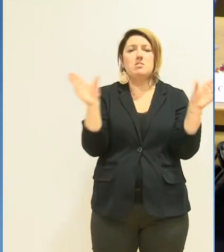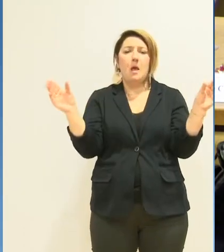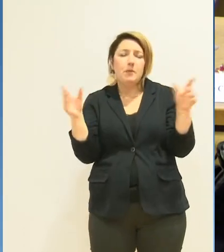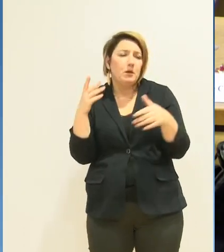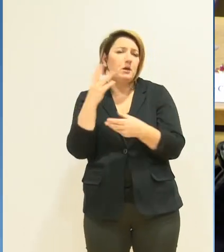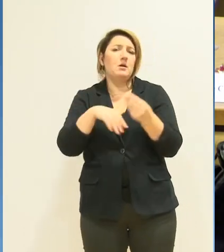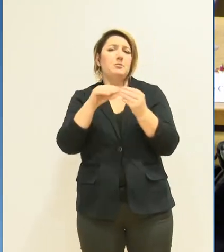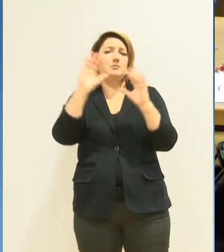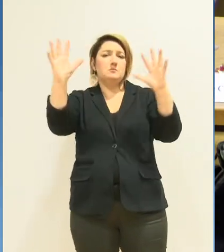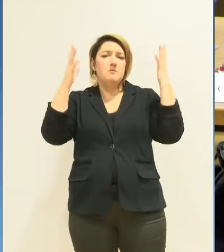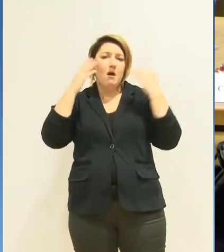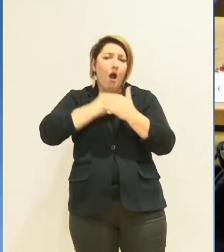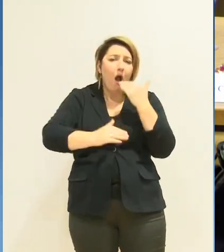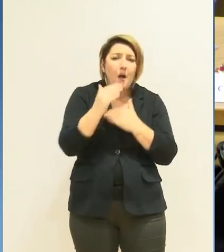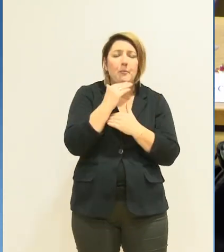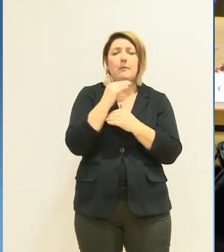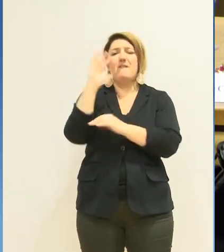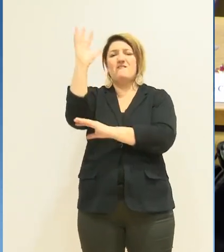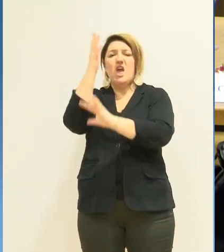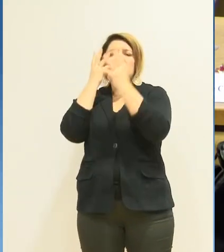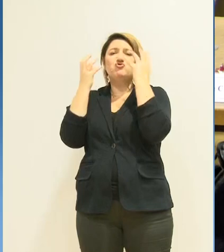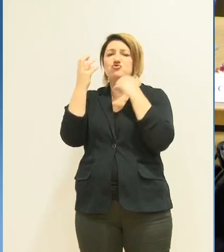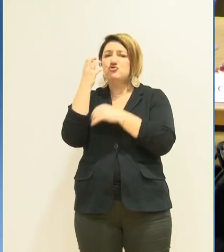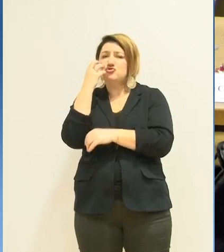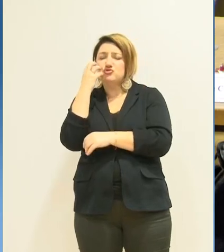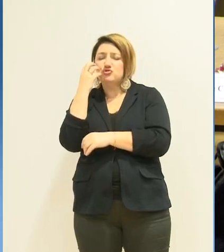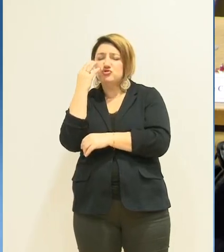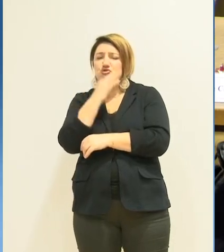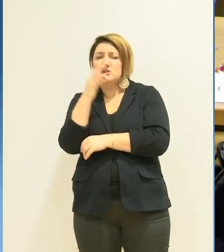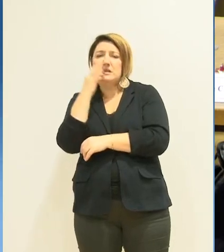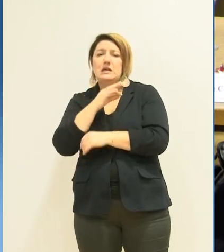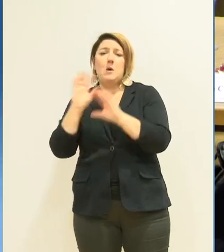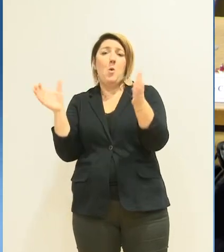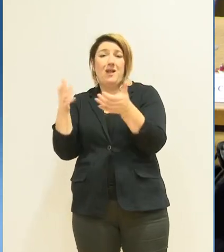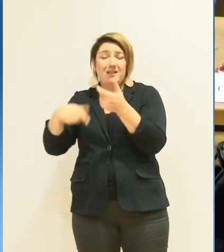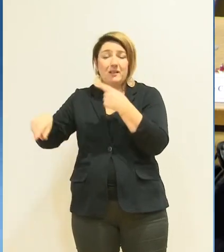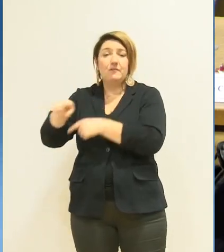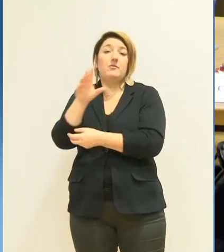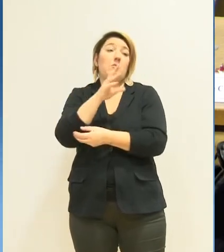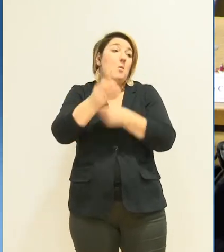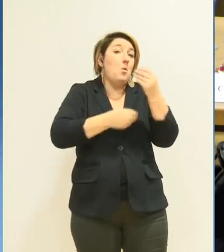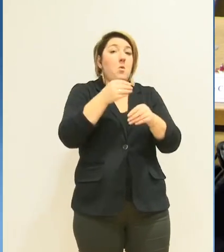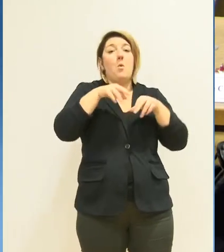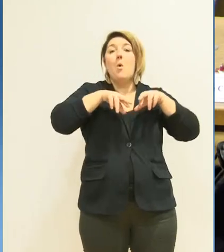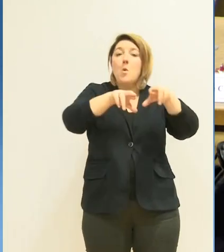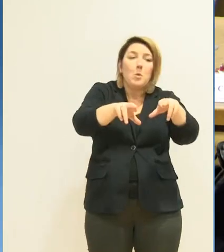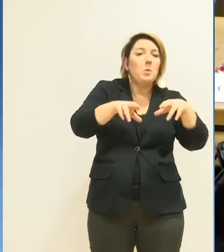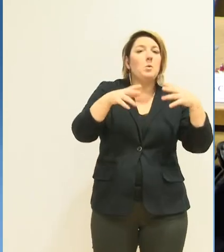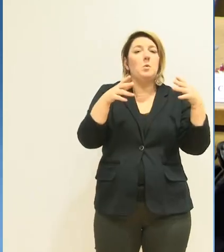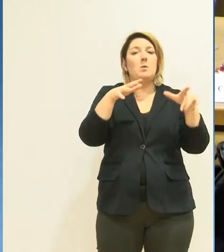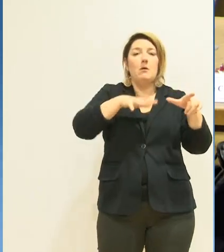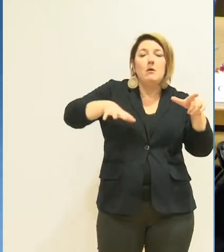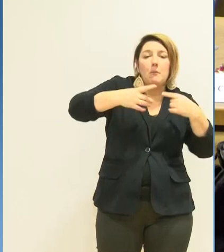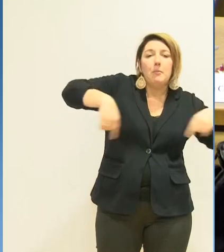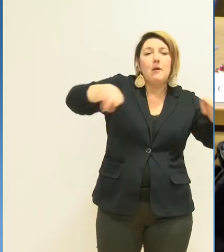verger collectif ou encore la part dont la transformation de l'espace public à travers la piétonnisation du centre-ville